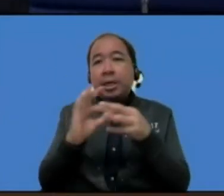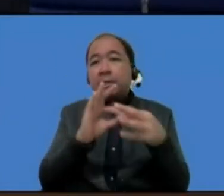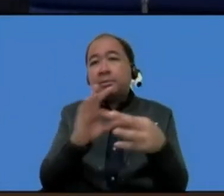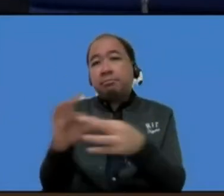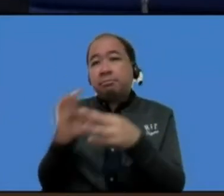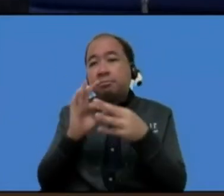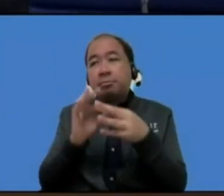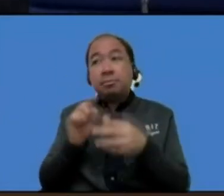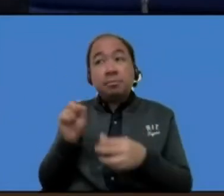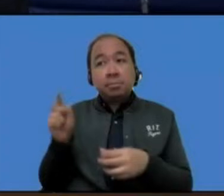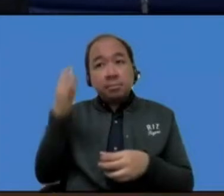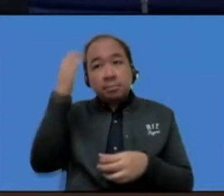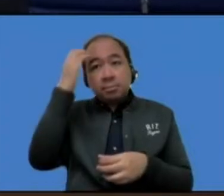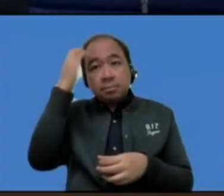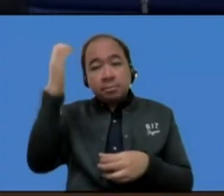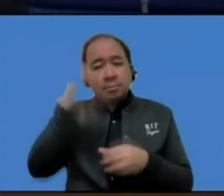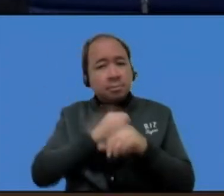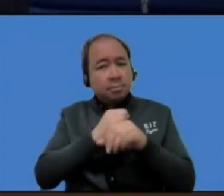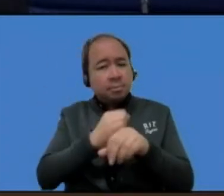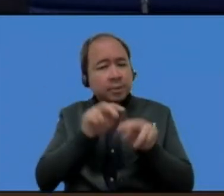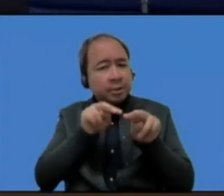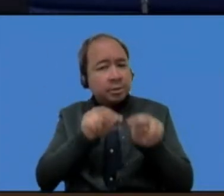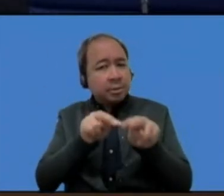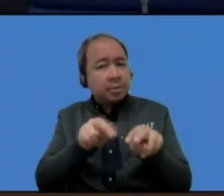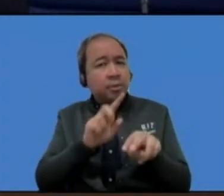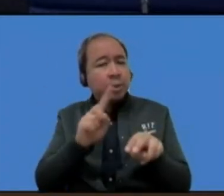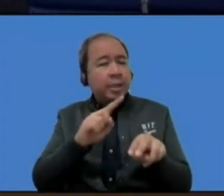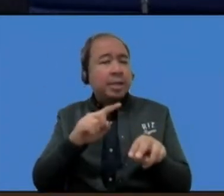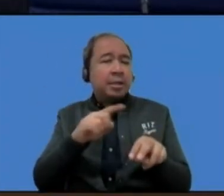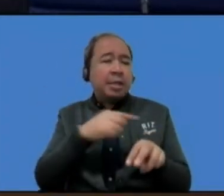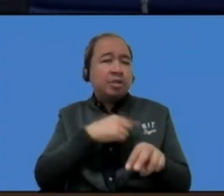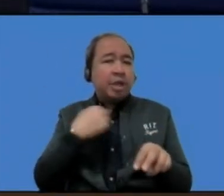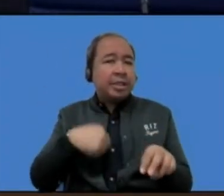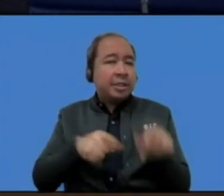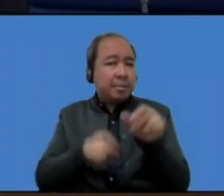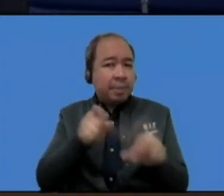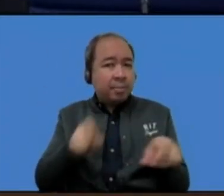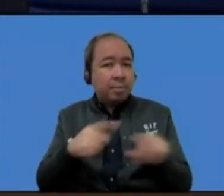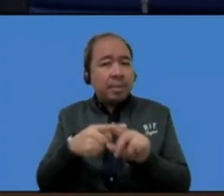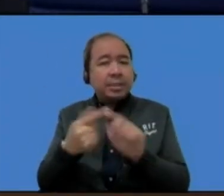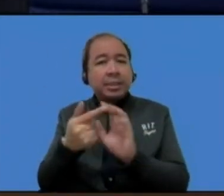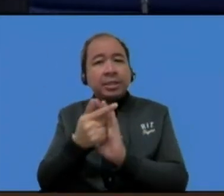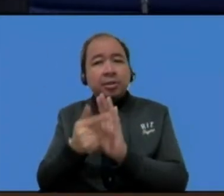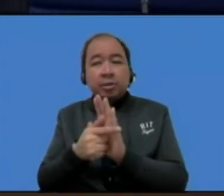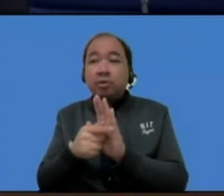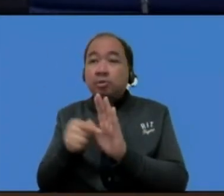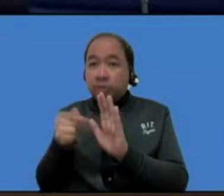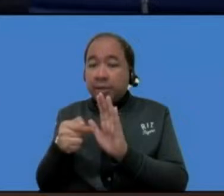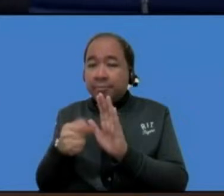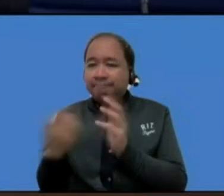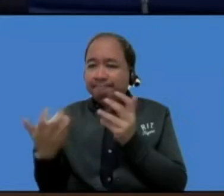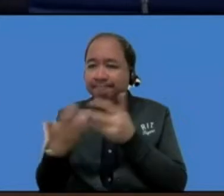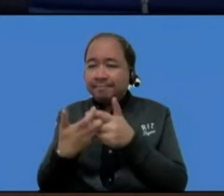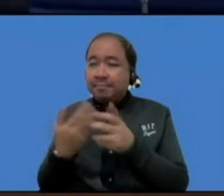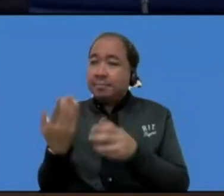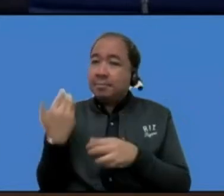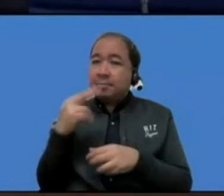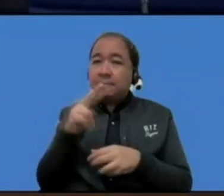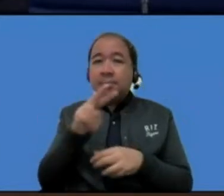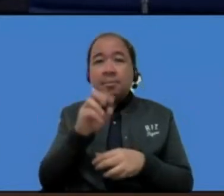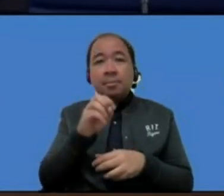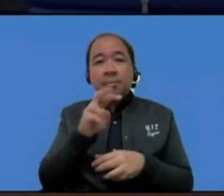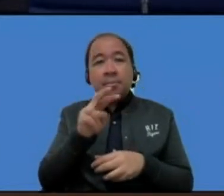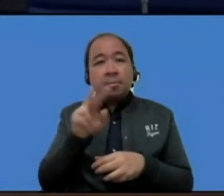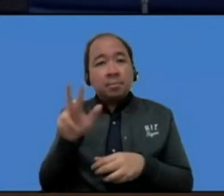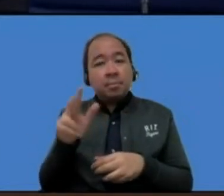公民和法人的海外利益。2023年，我们制定了领事保护与协助条例，